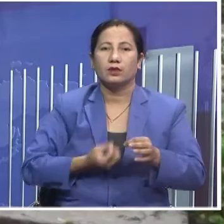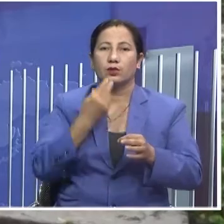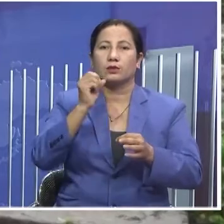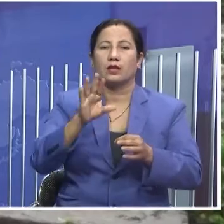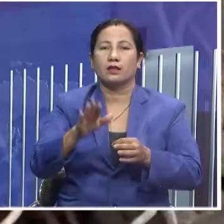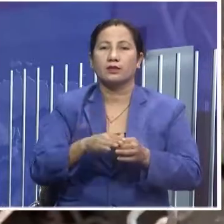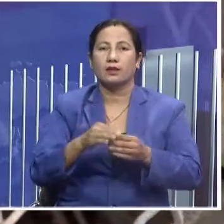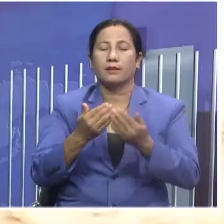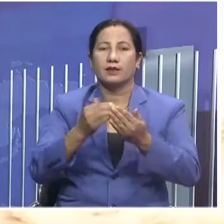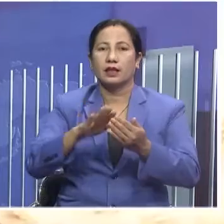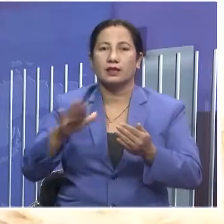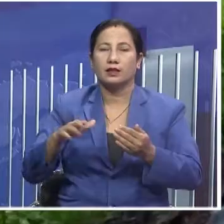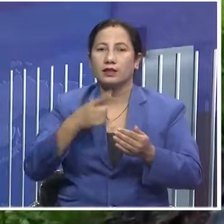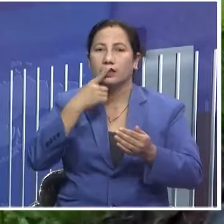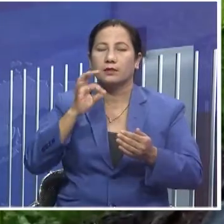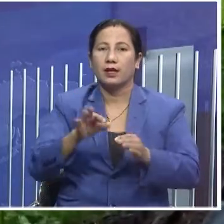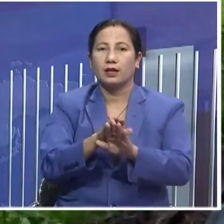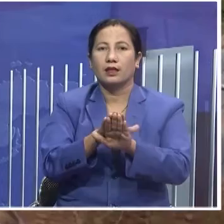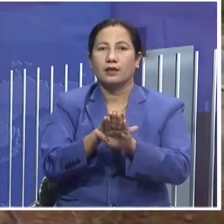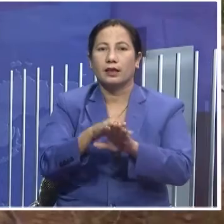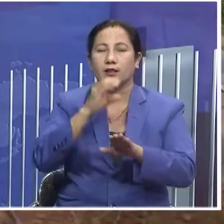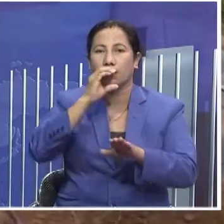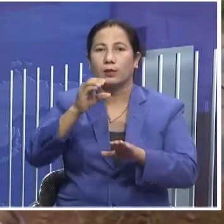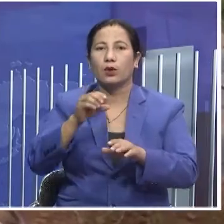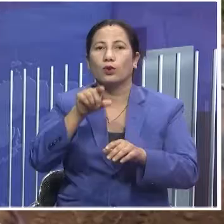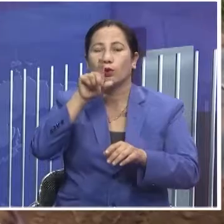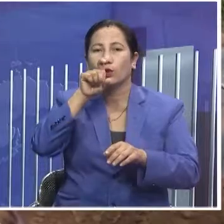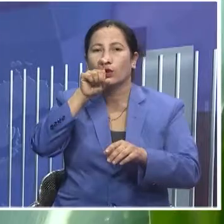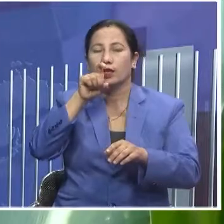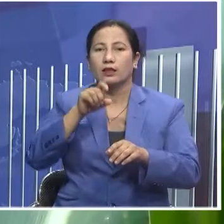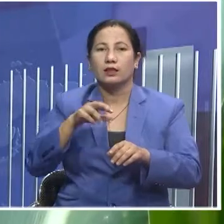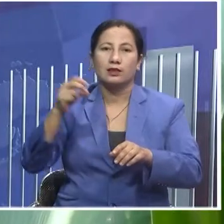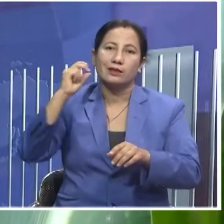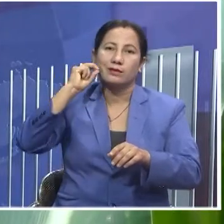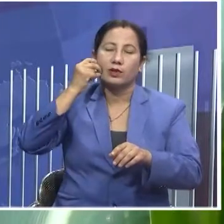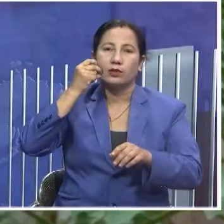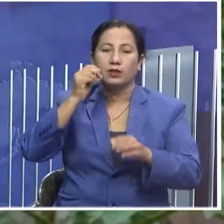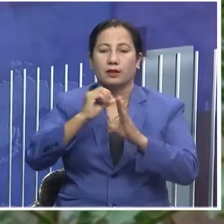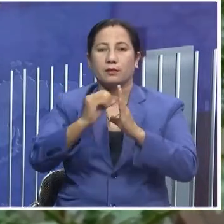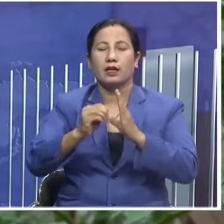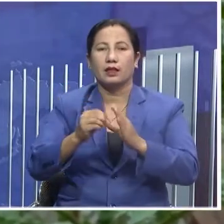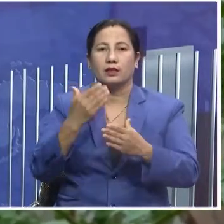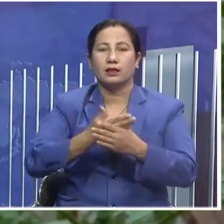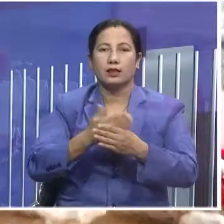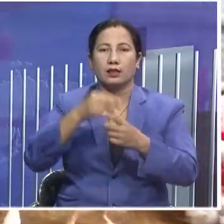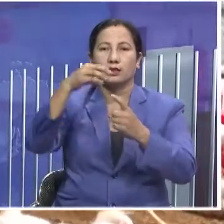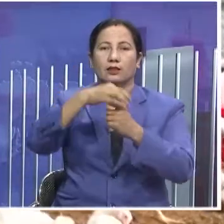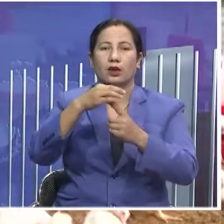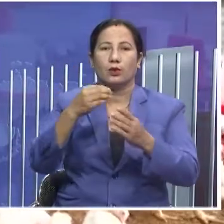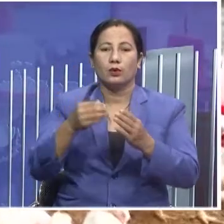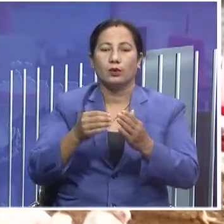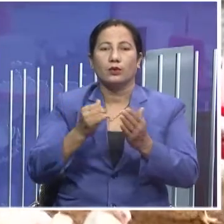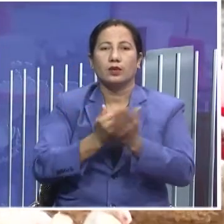छ। विद्यार्थीले अनिवार्य माछा, बङ्गुर, कुखुरा तथा मौरी पालन, तरकारी र च्याउ लगायत खेती गर्दै आएका